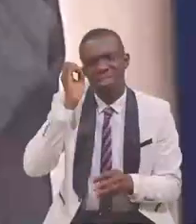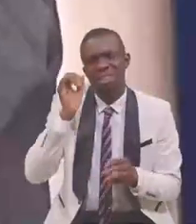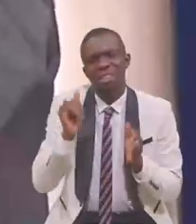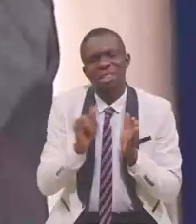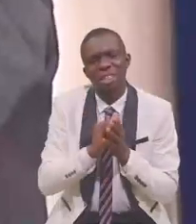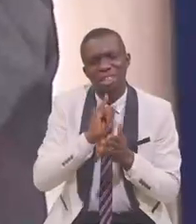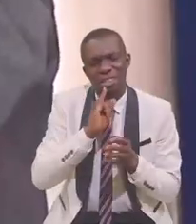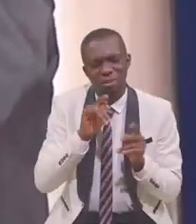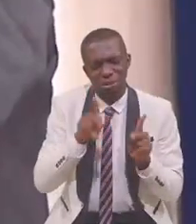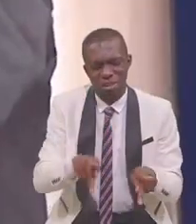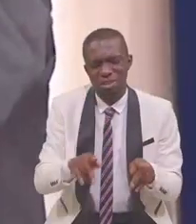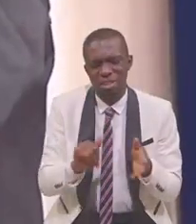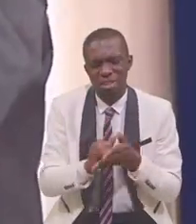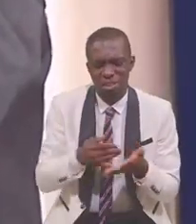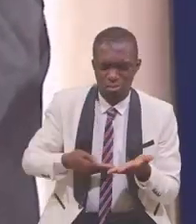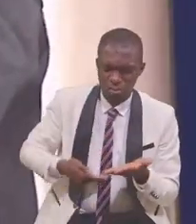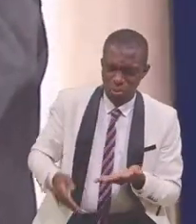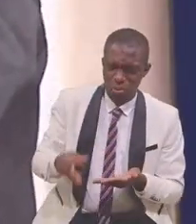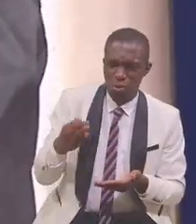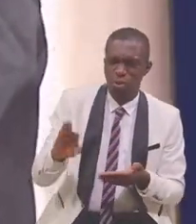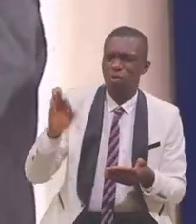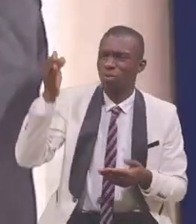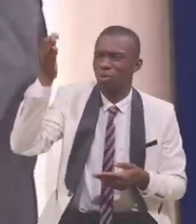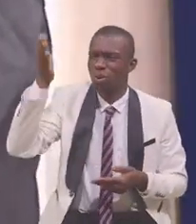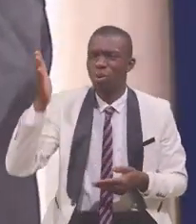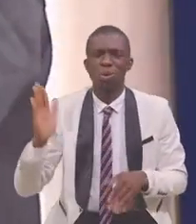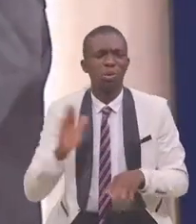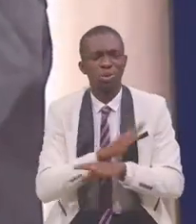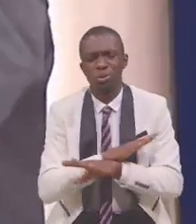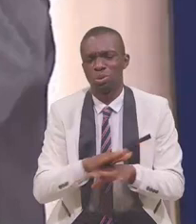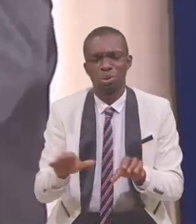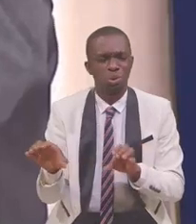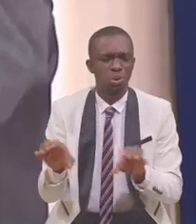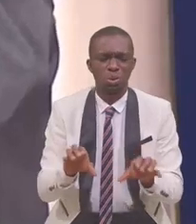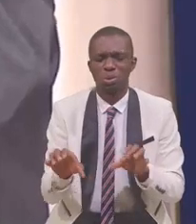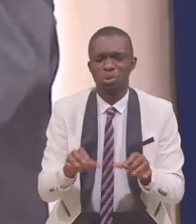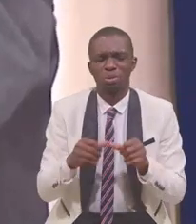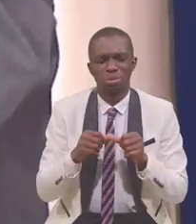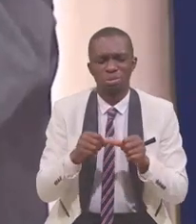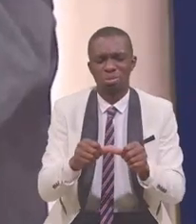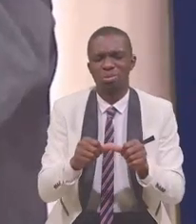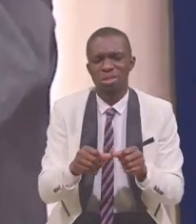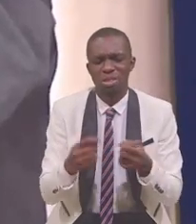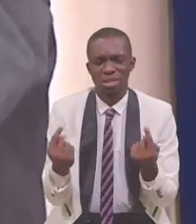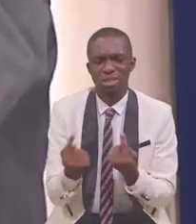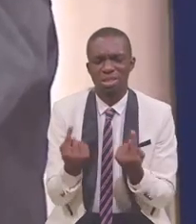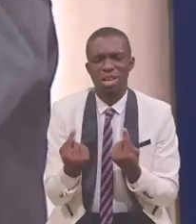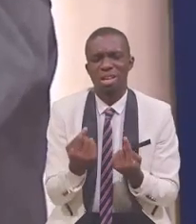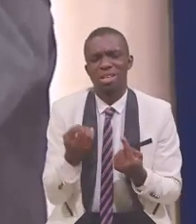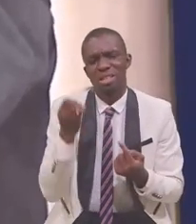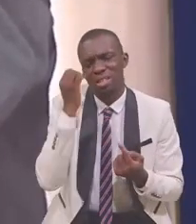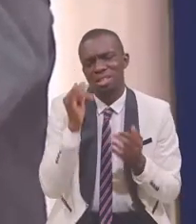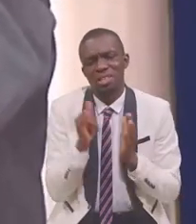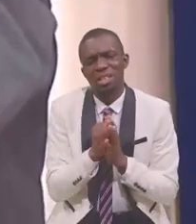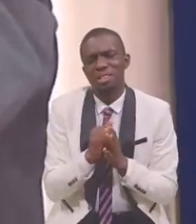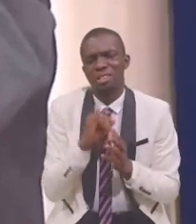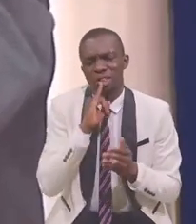pas. Celle qui est née de Dieu, celui qui est né de Dieu se préserve lui-même et le malin ne le touche